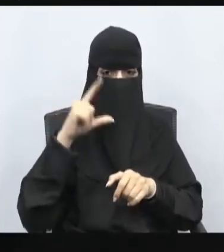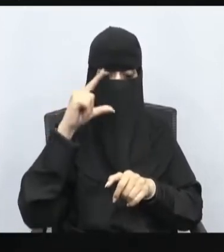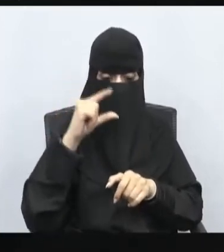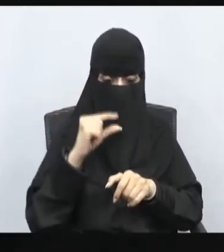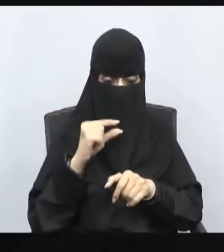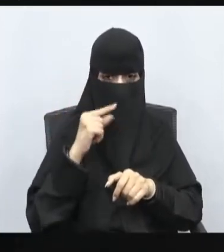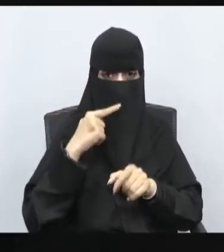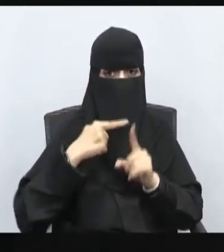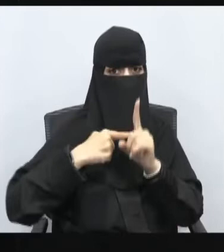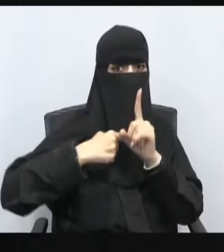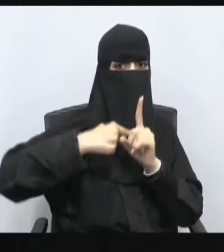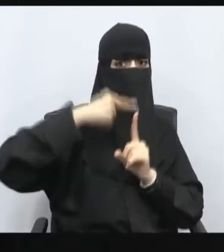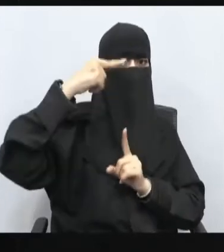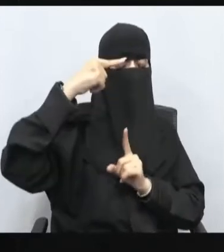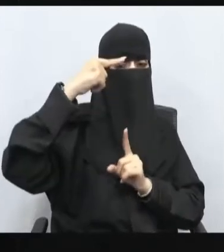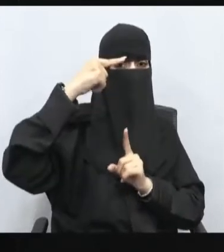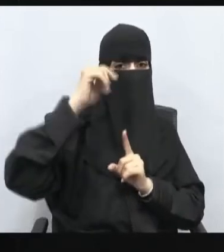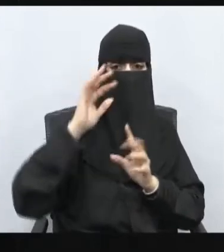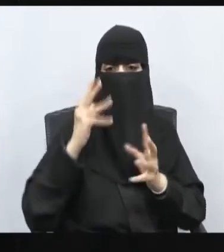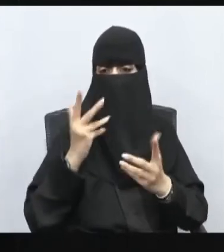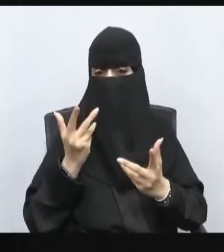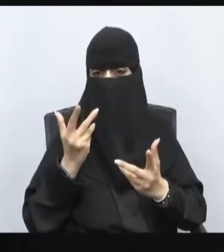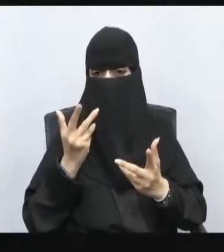الصوت خافت أو عالي؟